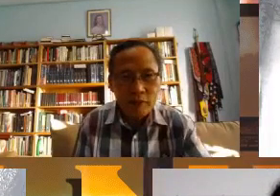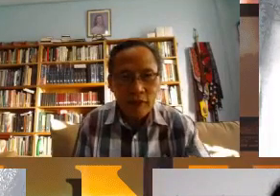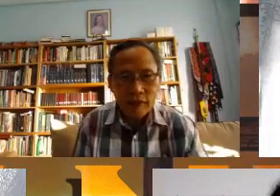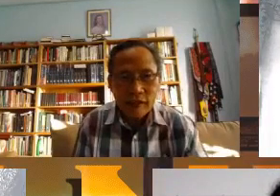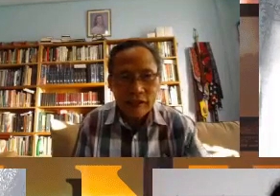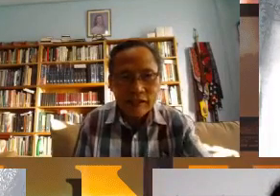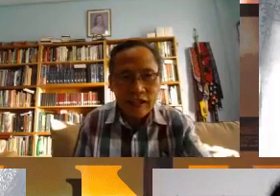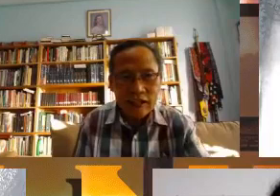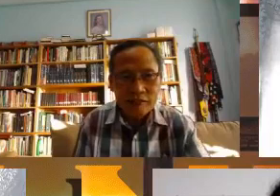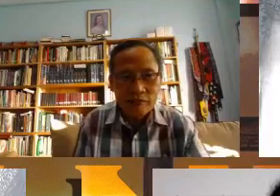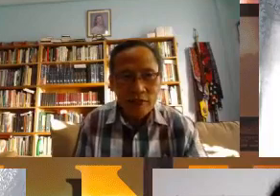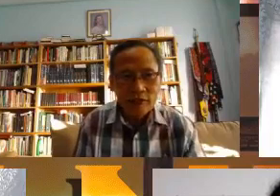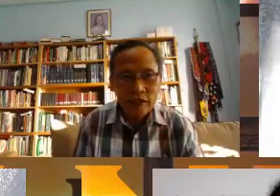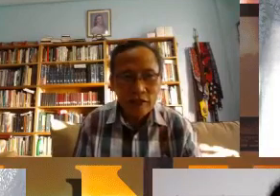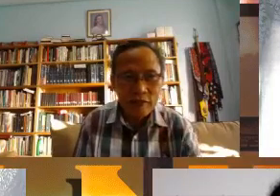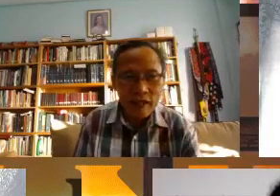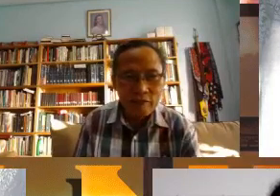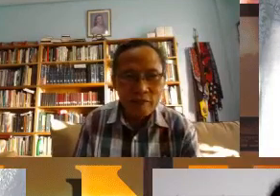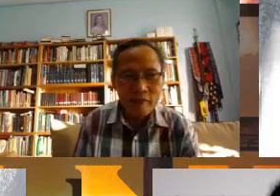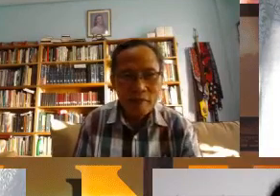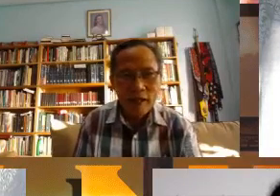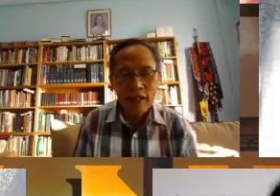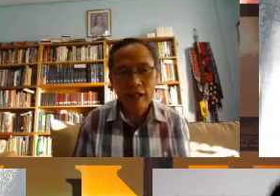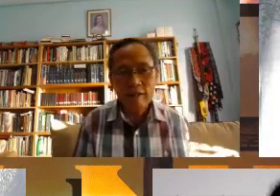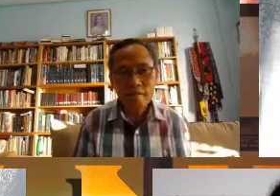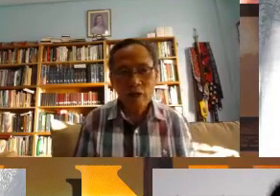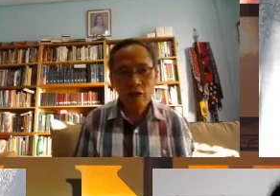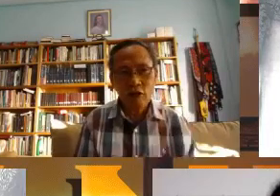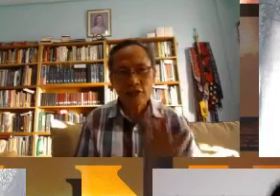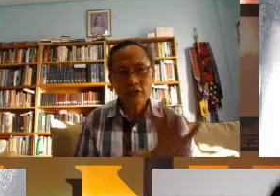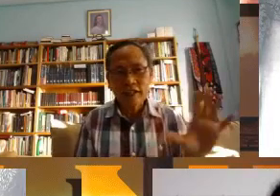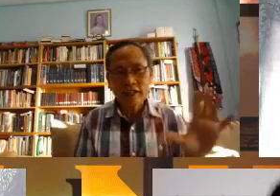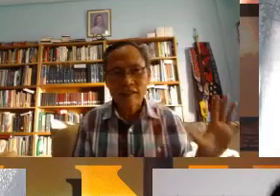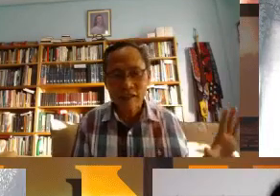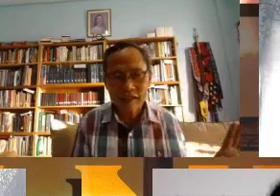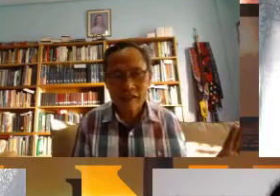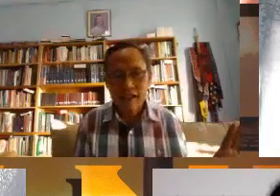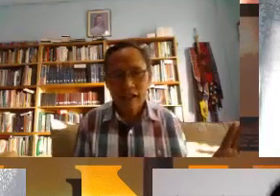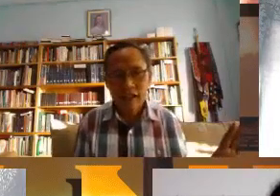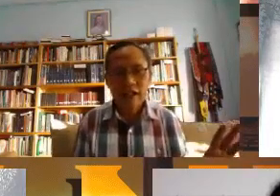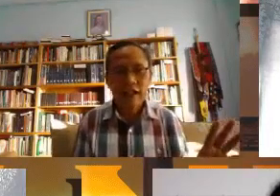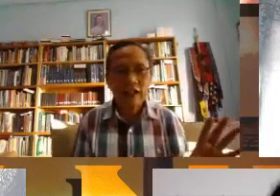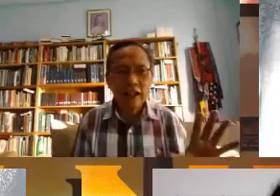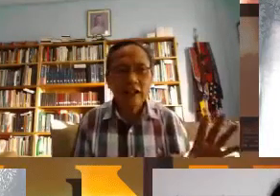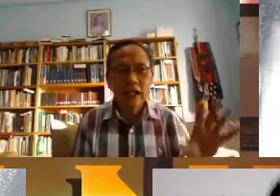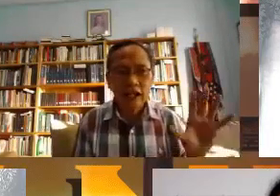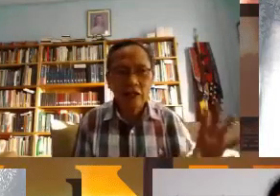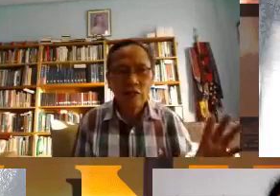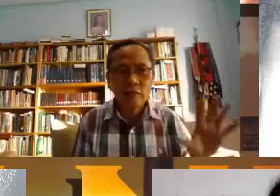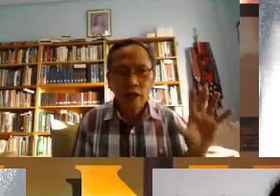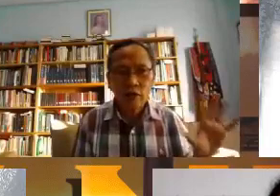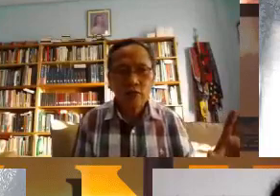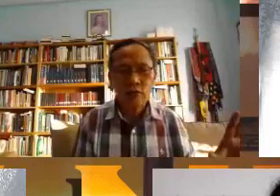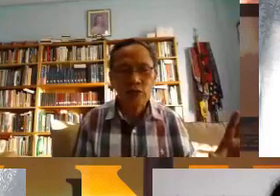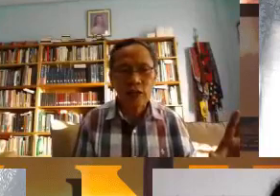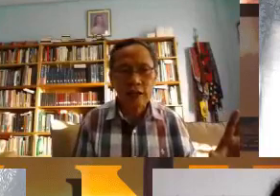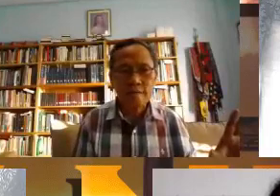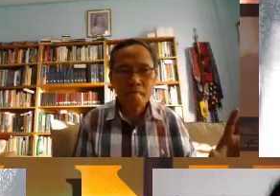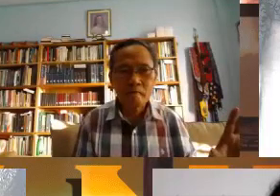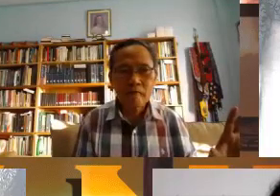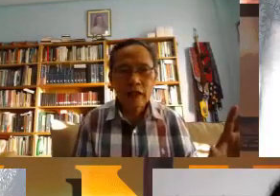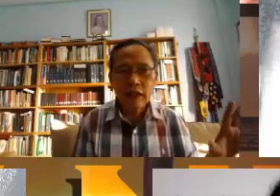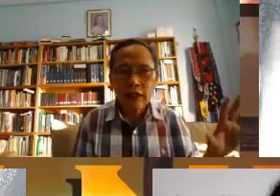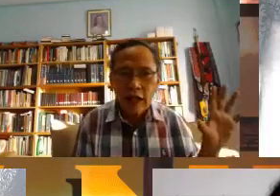nahihipo mo, nasasalat mo, ito palang pagmamahal. All senses. Kaya hindi tayo